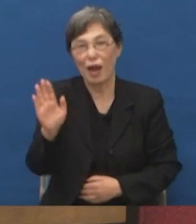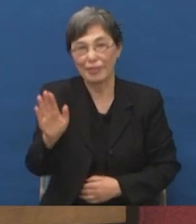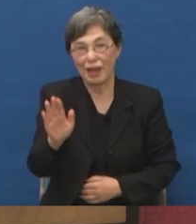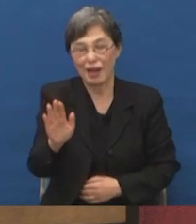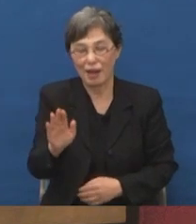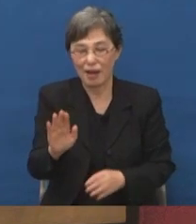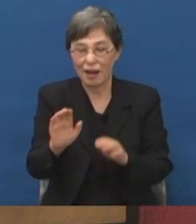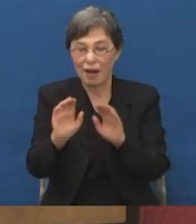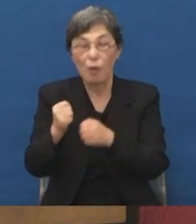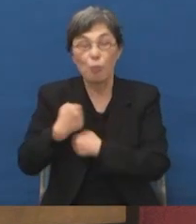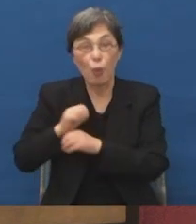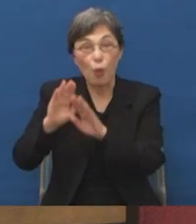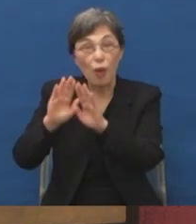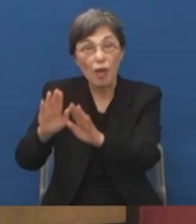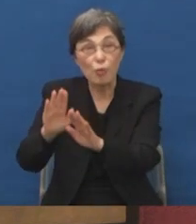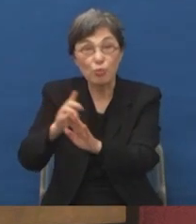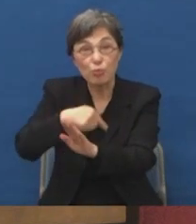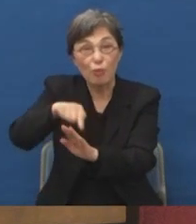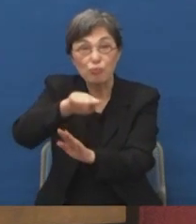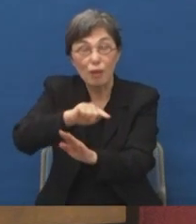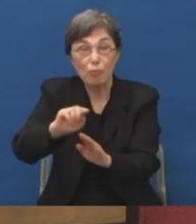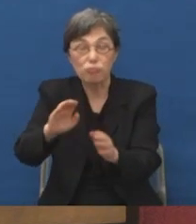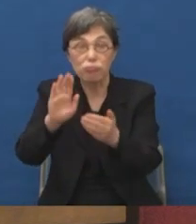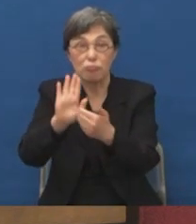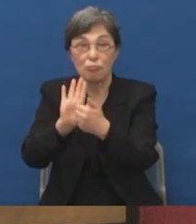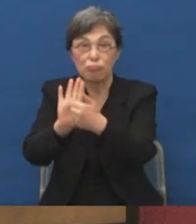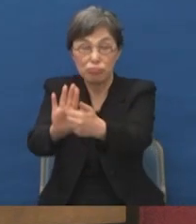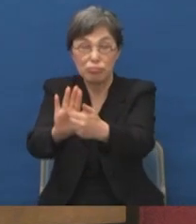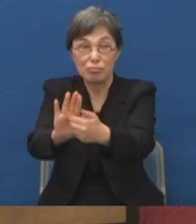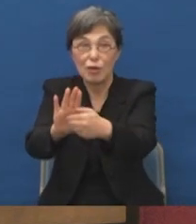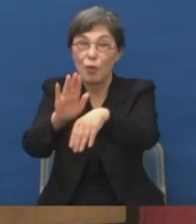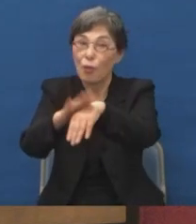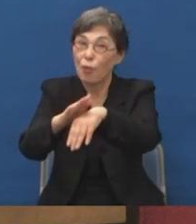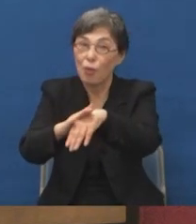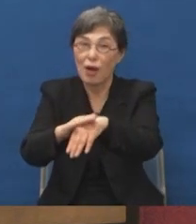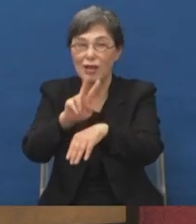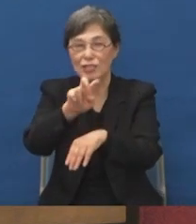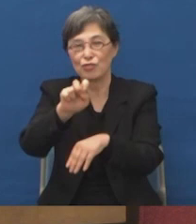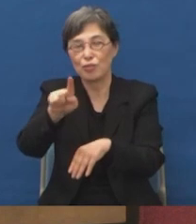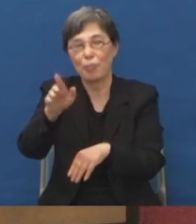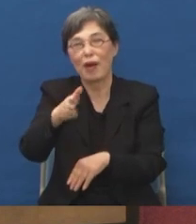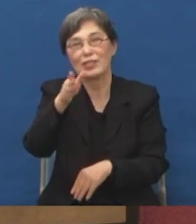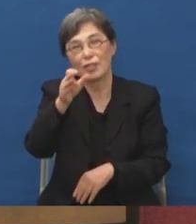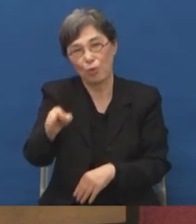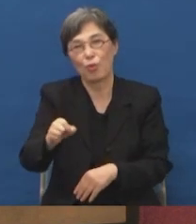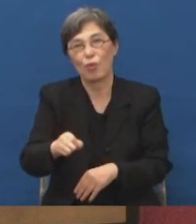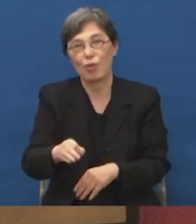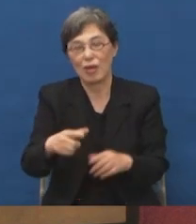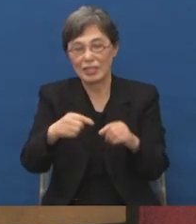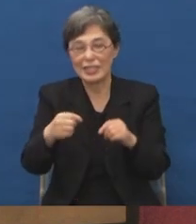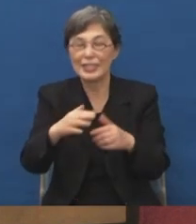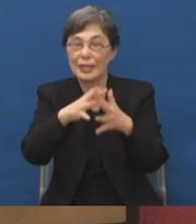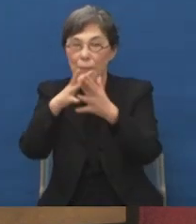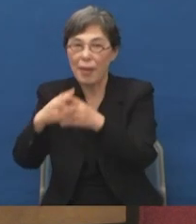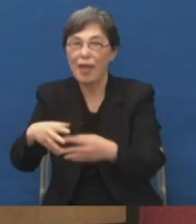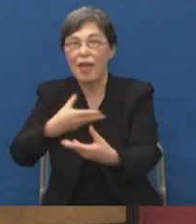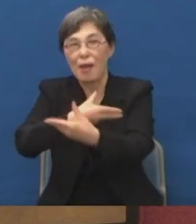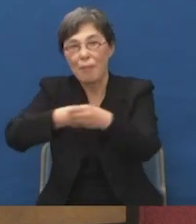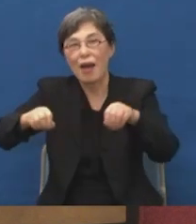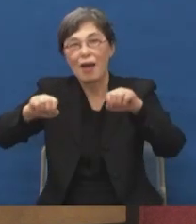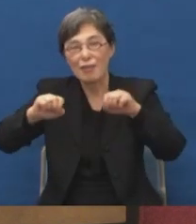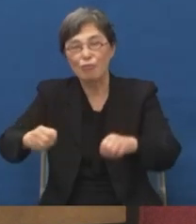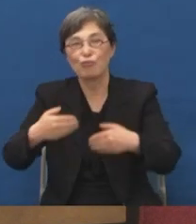衛力を増強し他国から攻められないようにするは 21%、日米安保条約を堅持